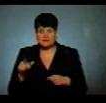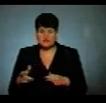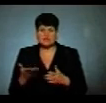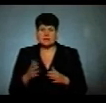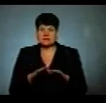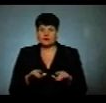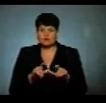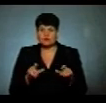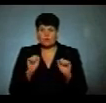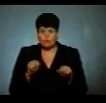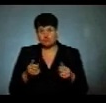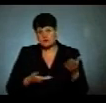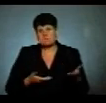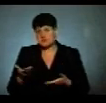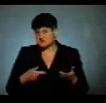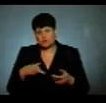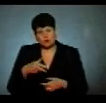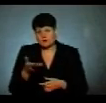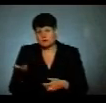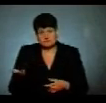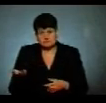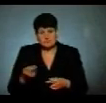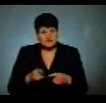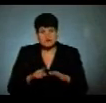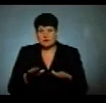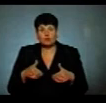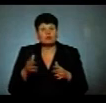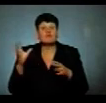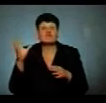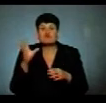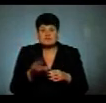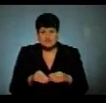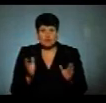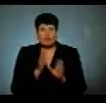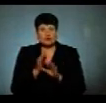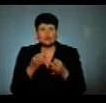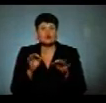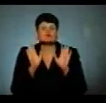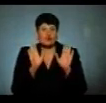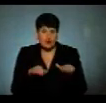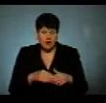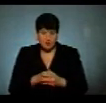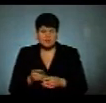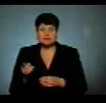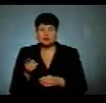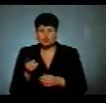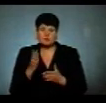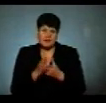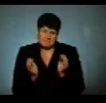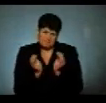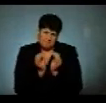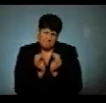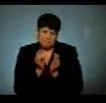навчальних закладів можуть добиратися на роботу пішком. Це ми рекомендуємо всім, тим більше погода дозволяє зараз нормально. Тернополь є дуже компактне місце,